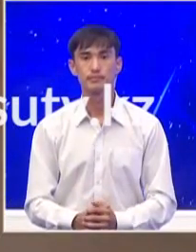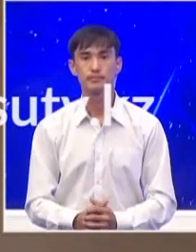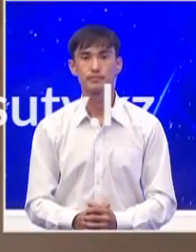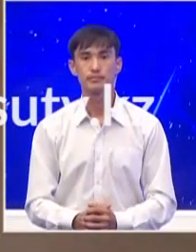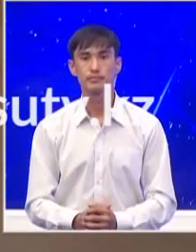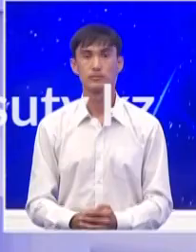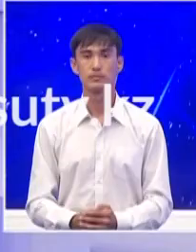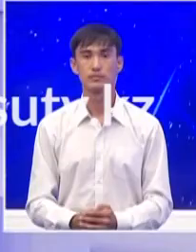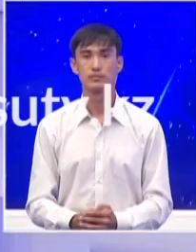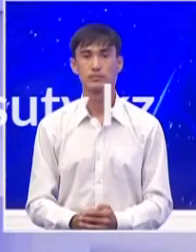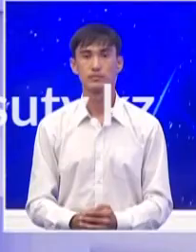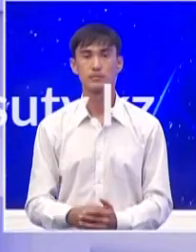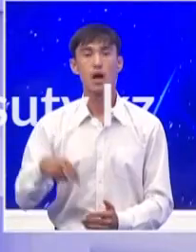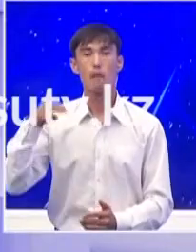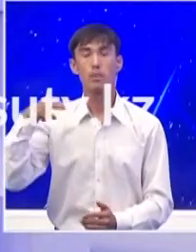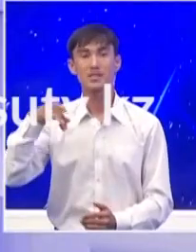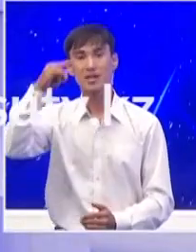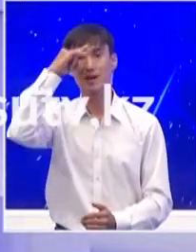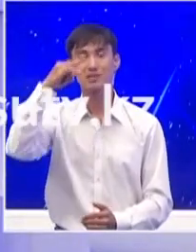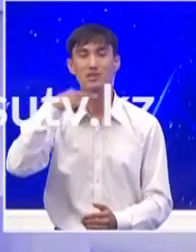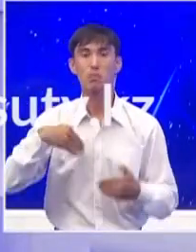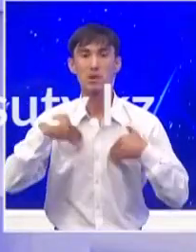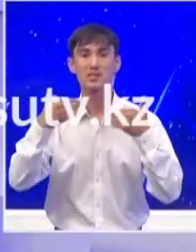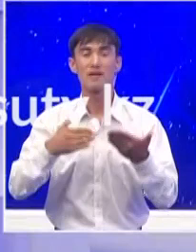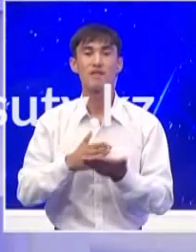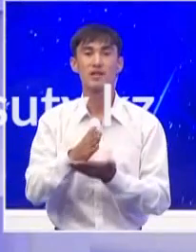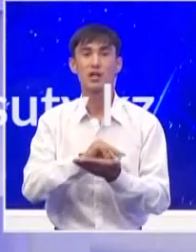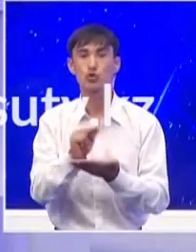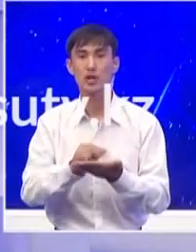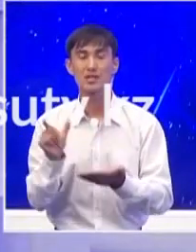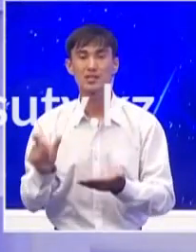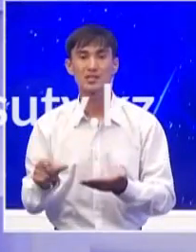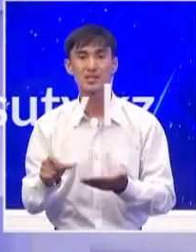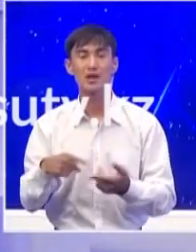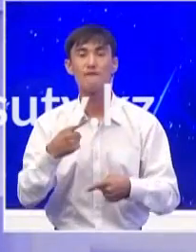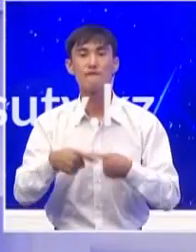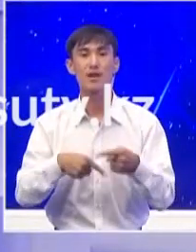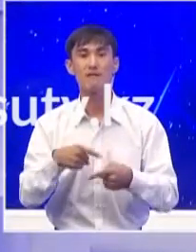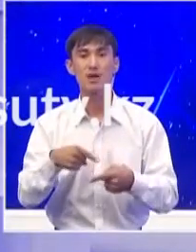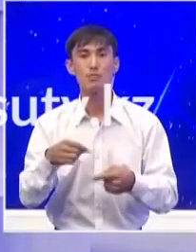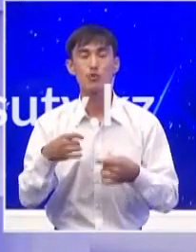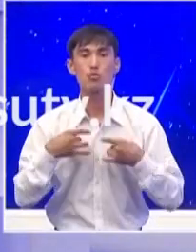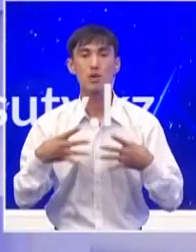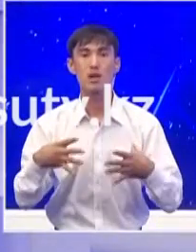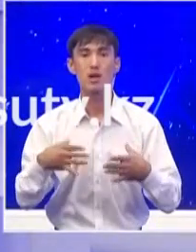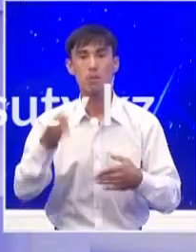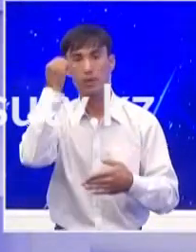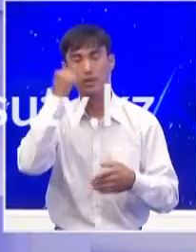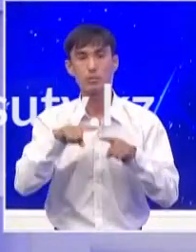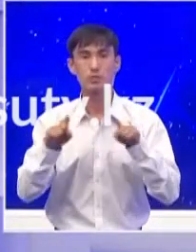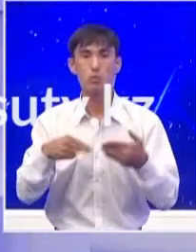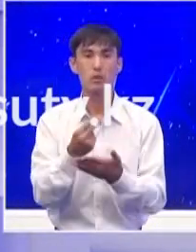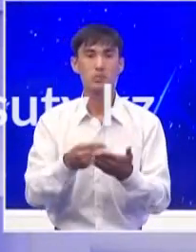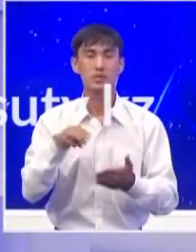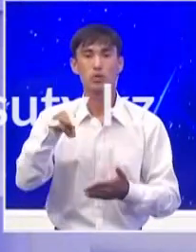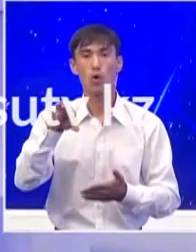тусу президент казахстана поздравил ветерана журналистики с вековым юбилеям благодарственное письмо подписано